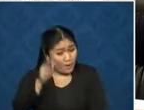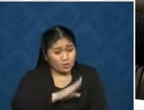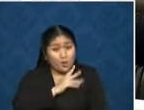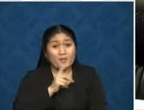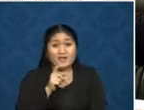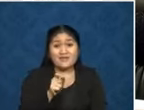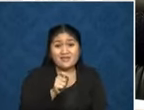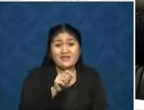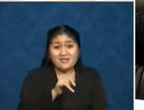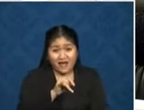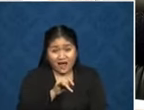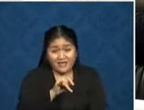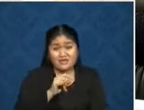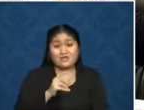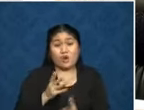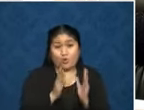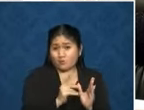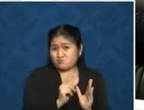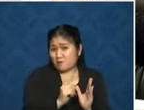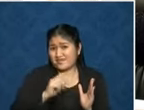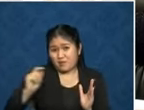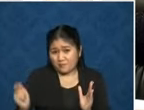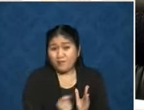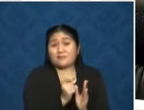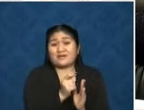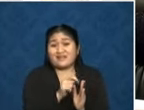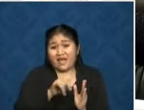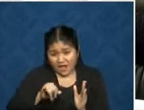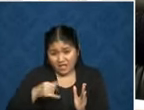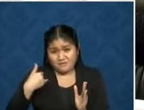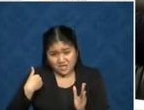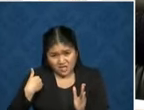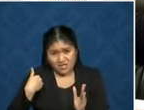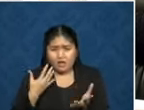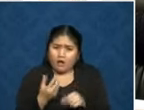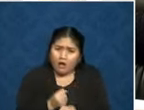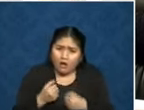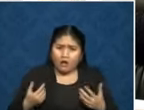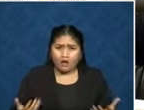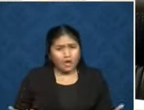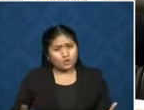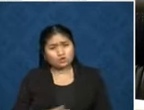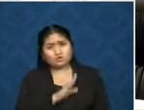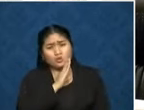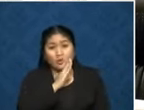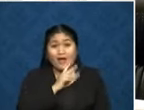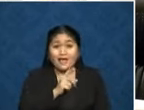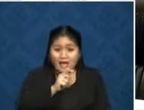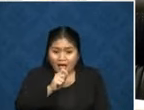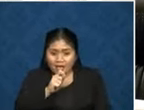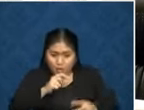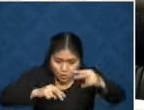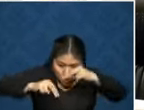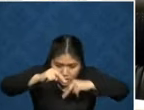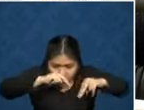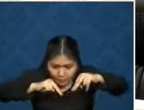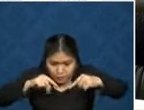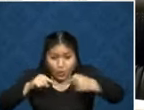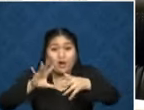คนเราจะทำอย่างไรในอนาคตถ้าจะมี AI เข้ามาในช่วงในการตรวจจับนะครับอย่างเช่นเรื่องของ